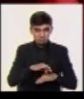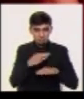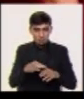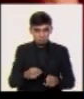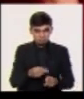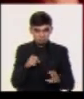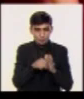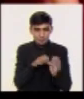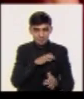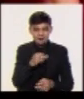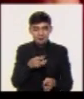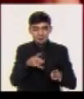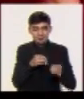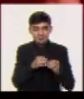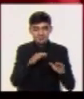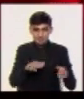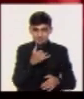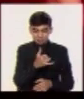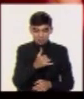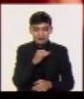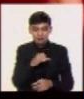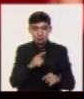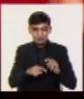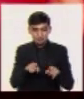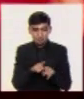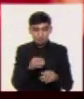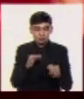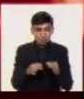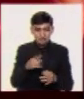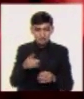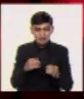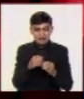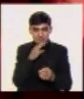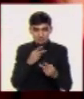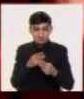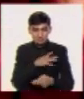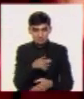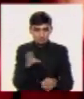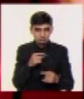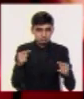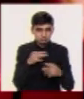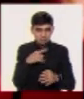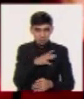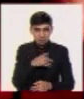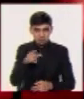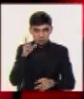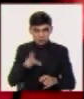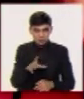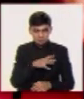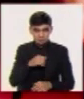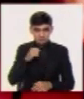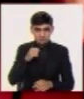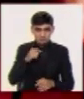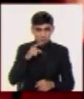Бірақ марқұмдардың артында қалған 10 баласы мен ағайындары сот шешімімен келіспейтіндерін айтып шу шығарды. Өйткені қылмыскер қайраты